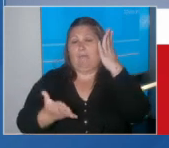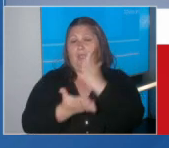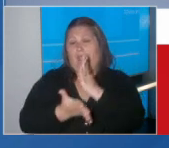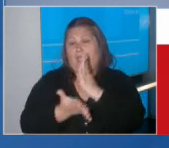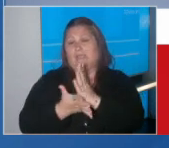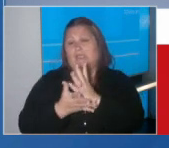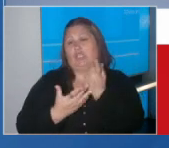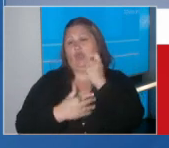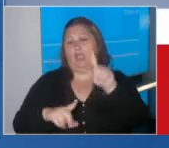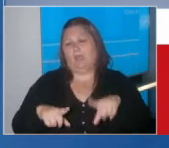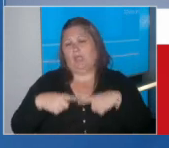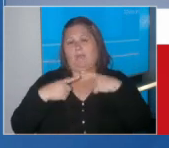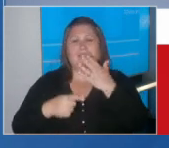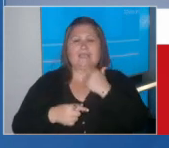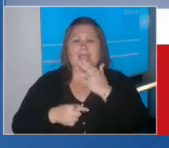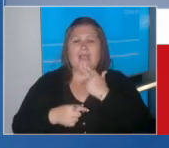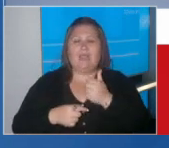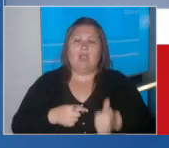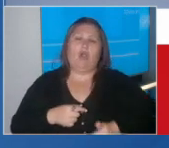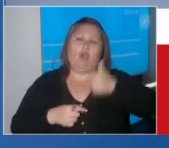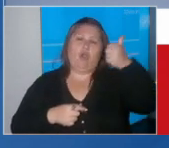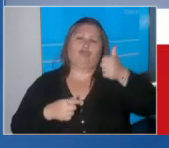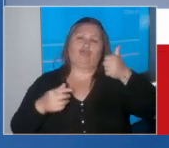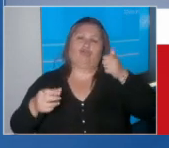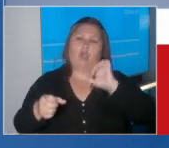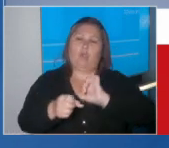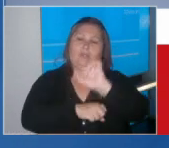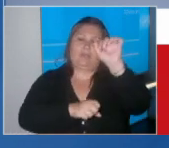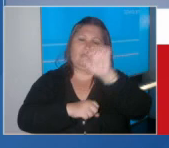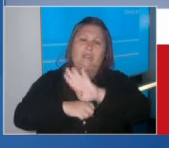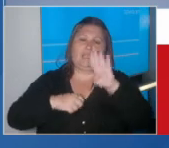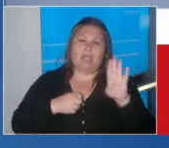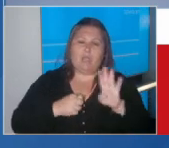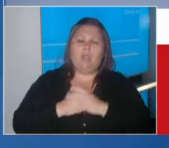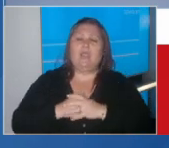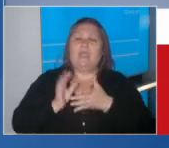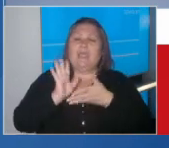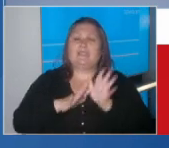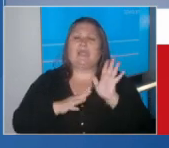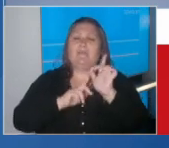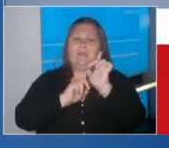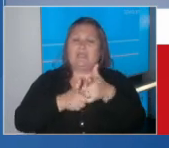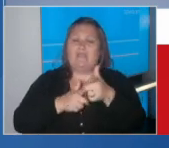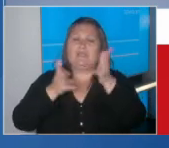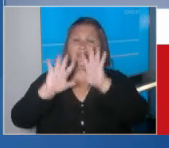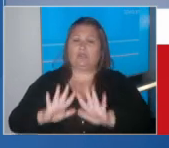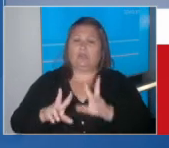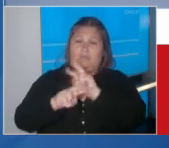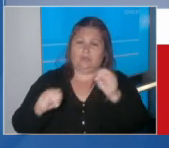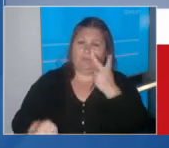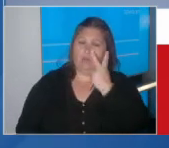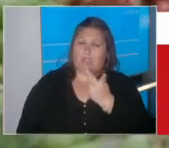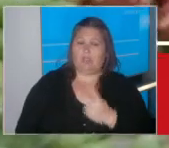יוקר המחיה בישראל, ראש האופוזיציה נתניהו, הקמפיינר המנוסה ביותר כאן, יצא במתקפת סרטונים בנושא, בואו